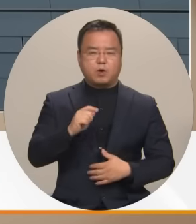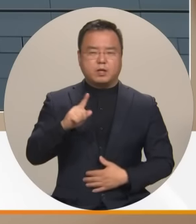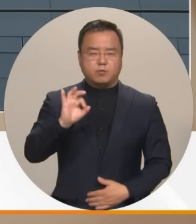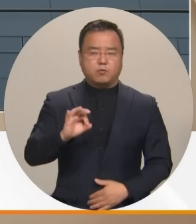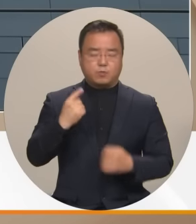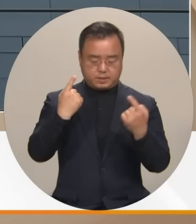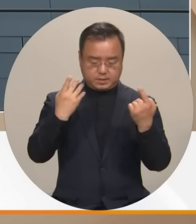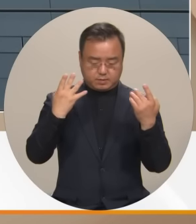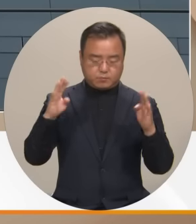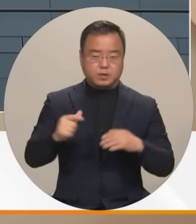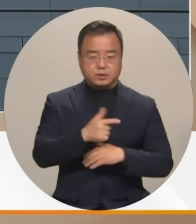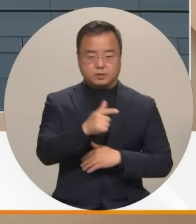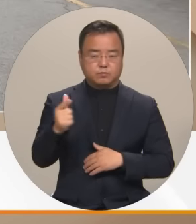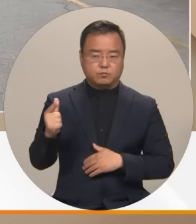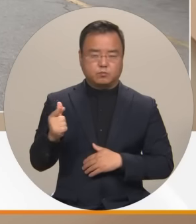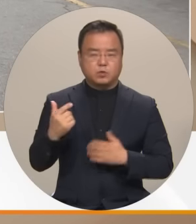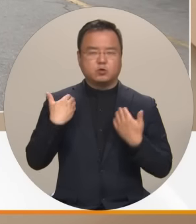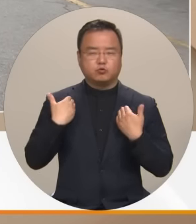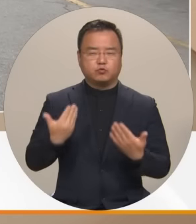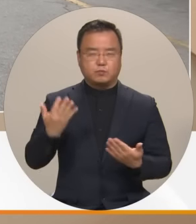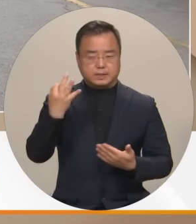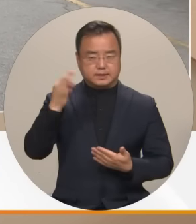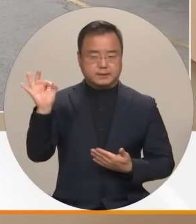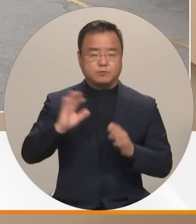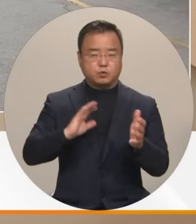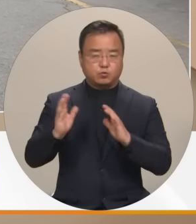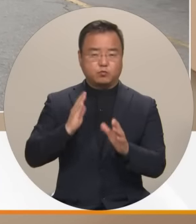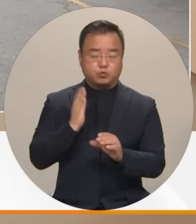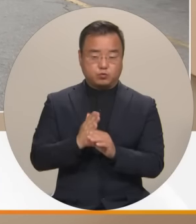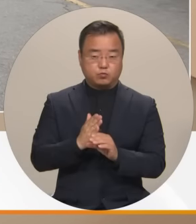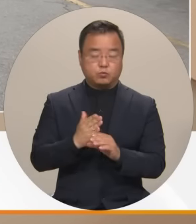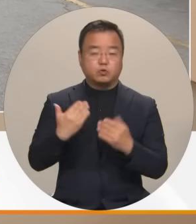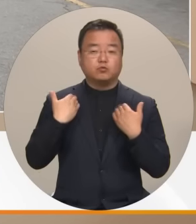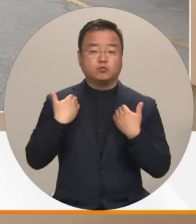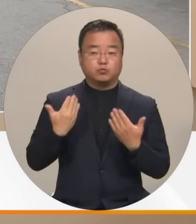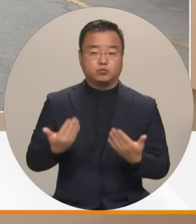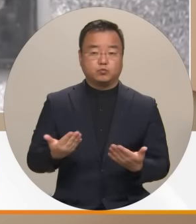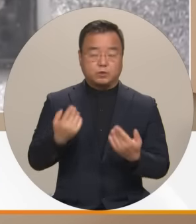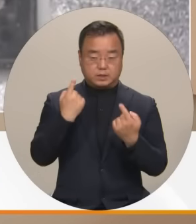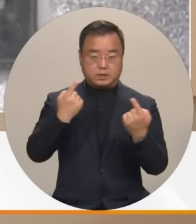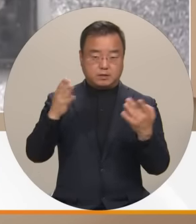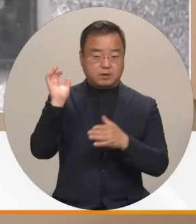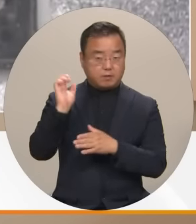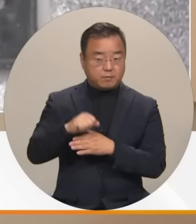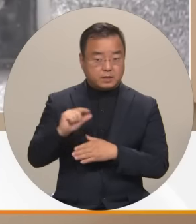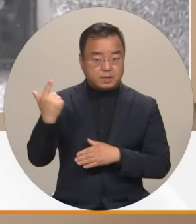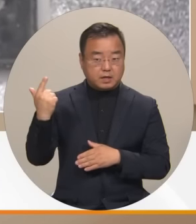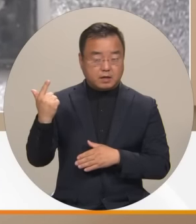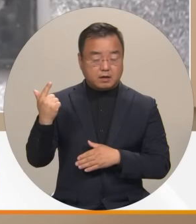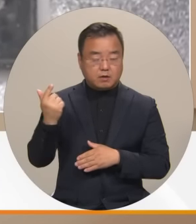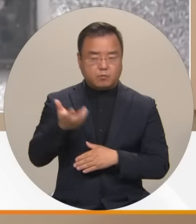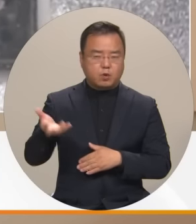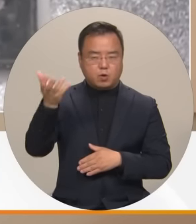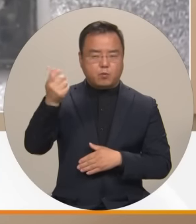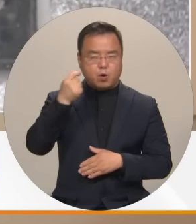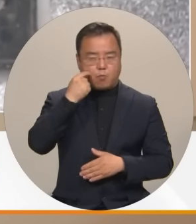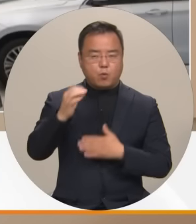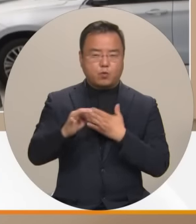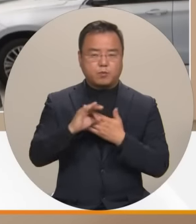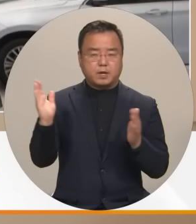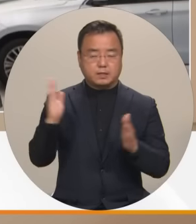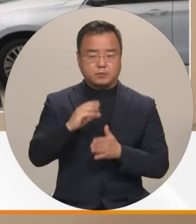휴학 승인을 논의하고 있다고 전해집니다 만약 의대생들이 낸 휴학계를 대학이 받아들이지 않아서 실제로 유급이 되면 학생들은